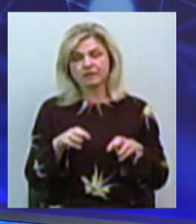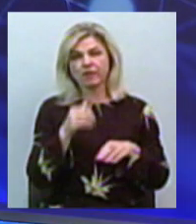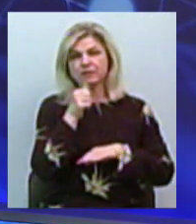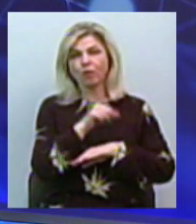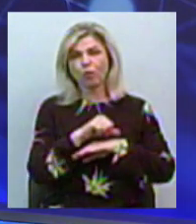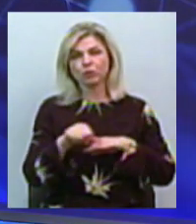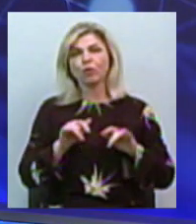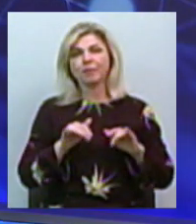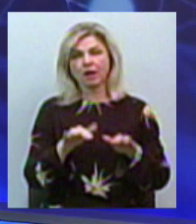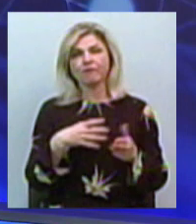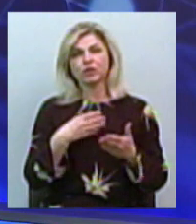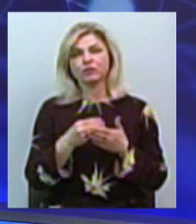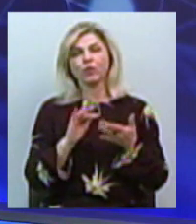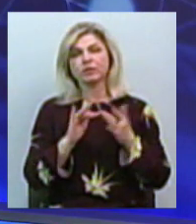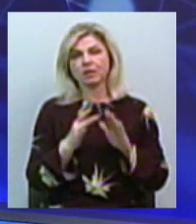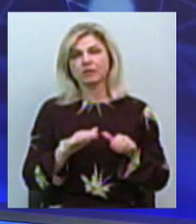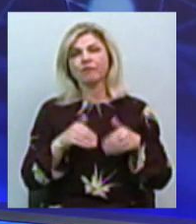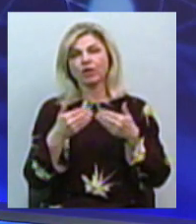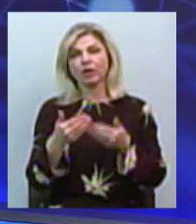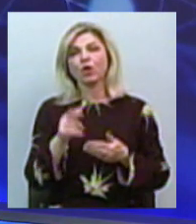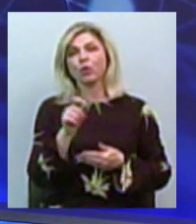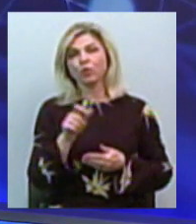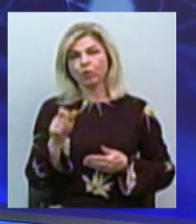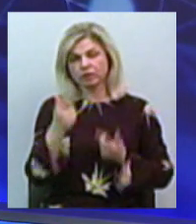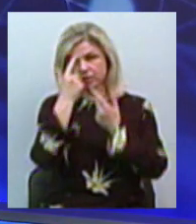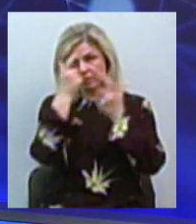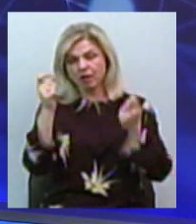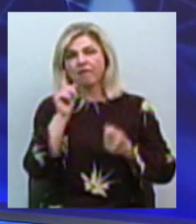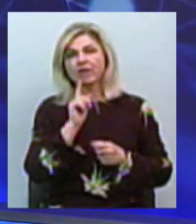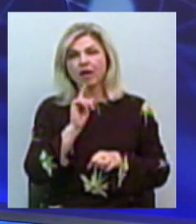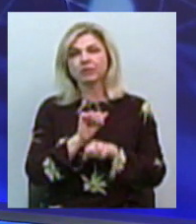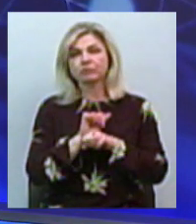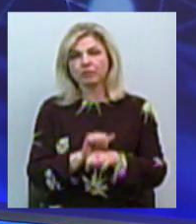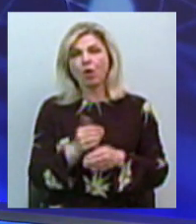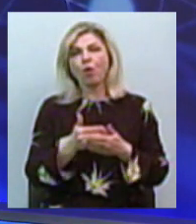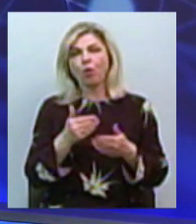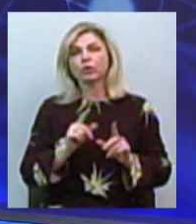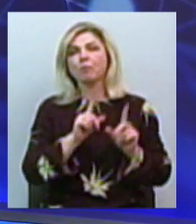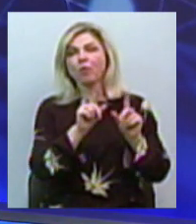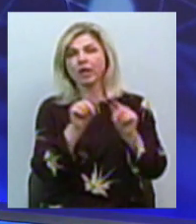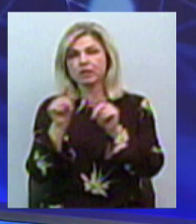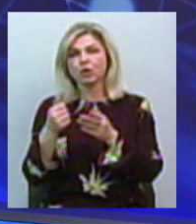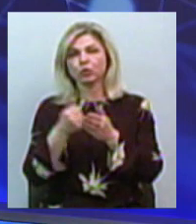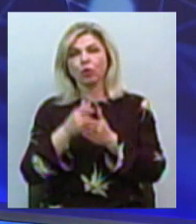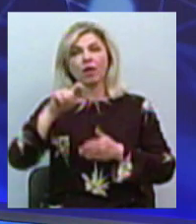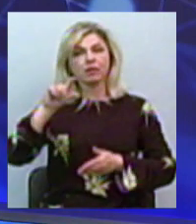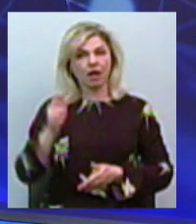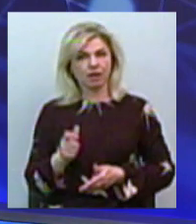сайті звернулось до громадян України із закликом тимчасово утриматись від поїздок до Італійської